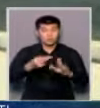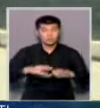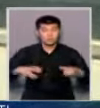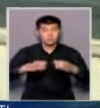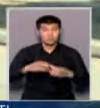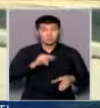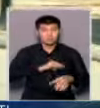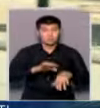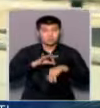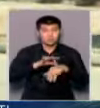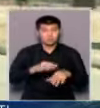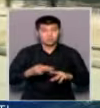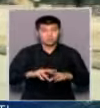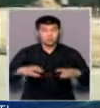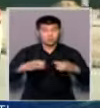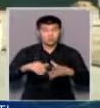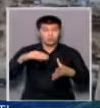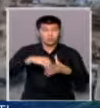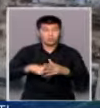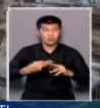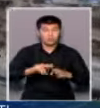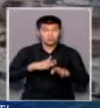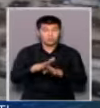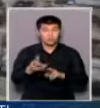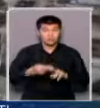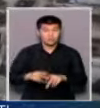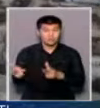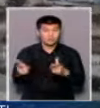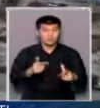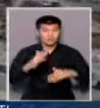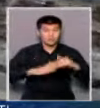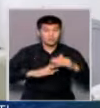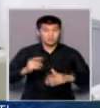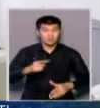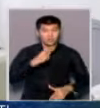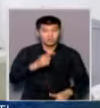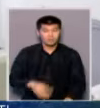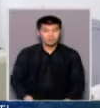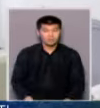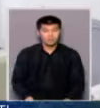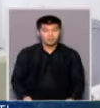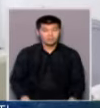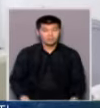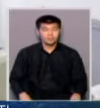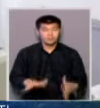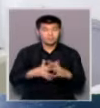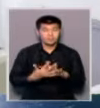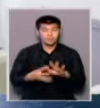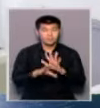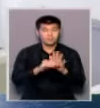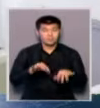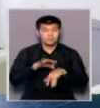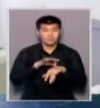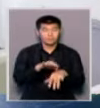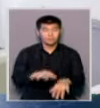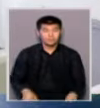үгіт жұмыстарын ұйымдастыруға комиссия мүшелері толыққанды дайын дейді мамандар. Ауылдық округтің әкімін сайлауын